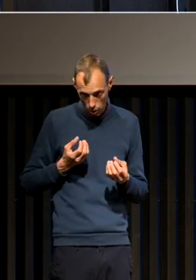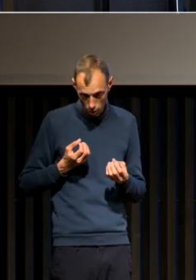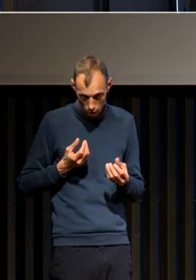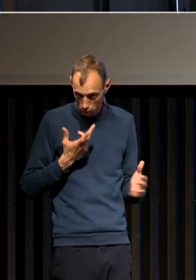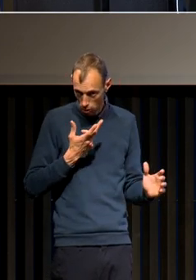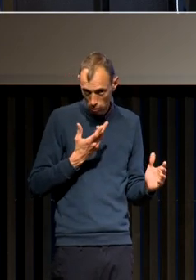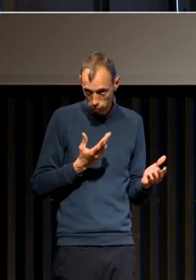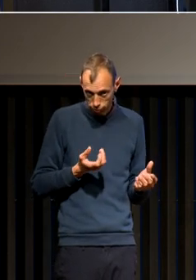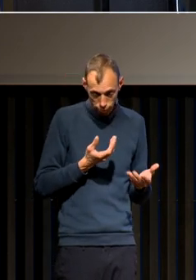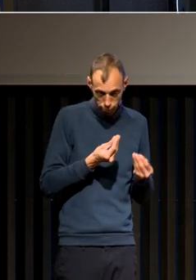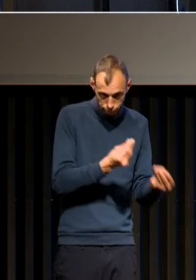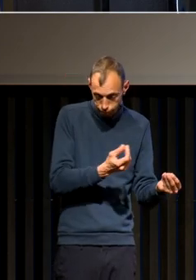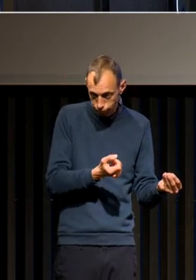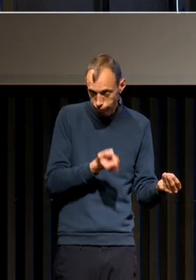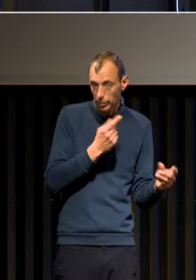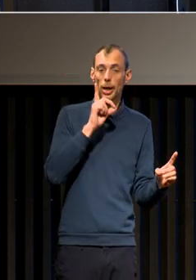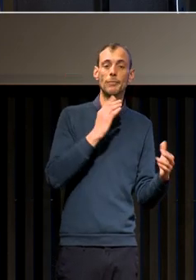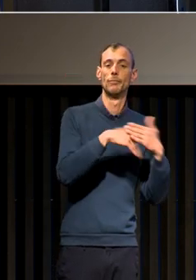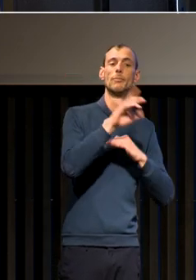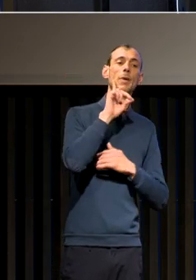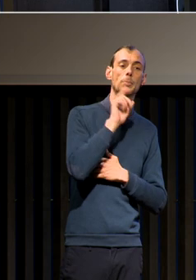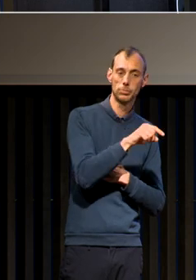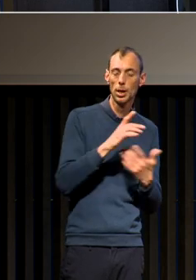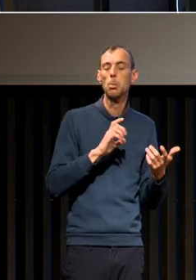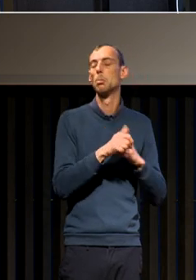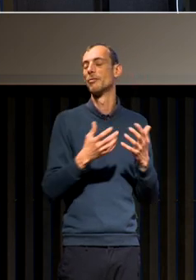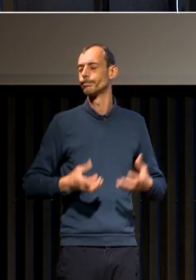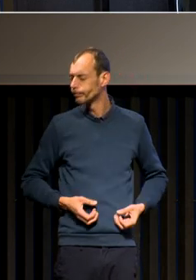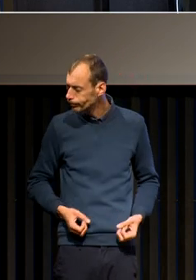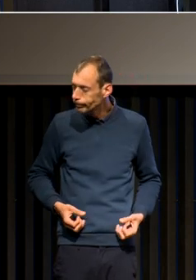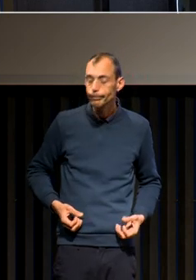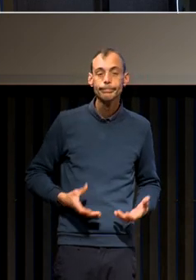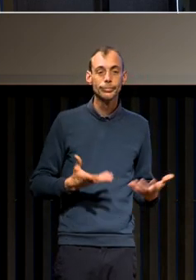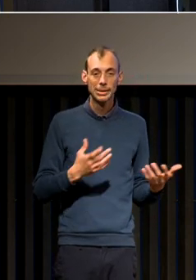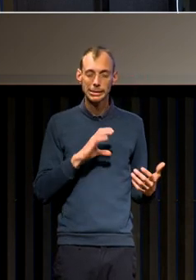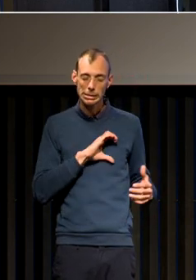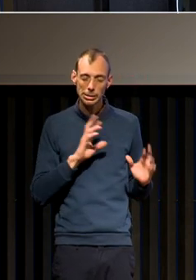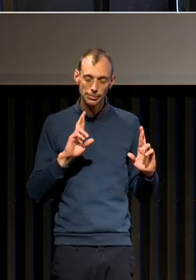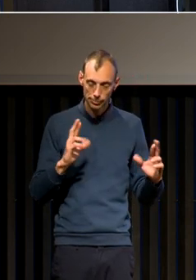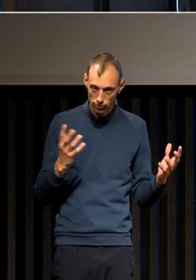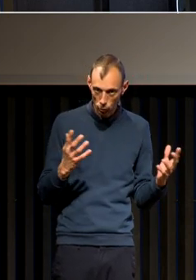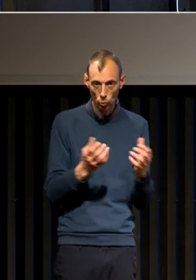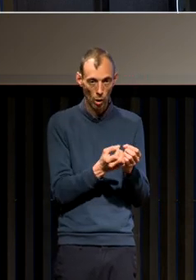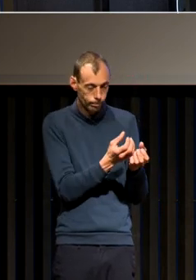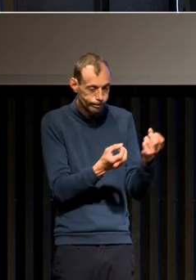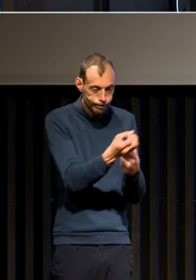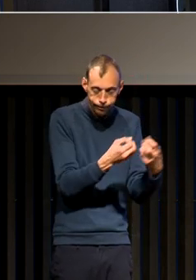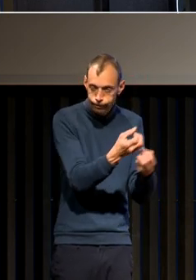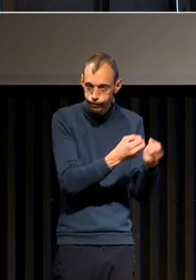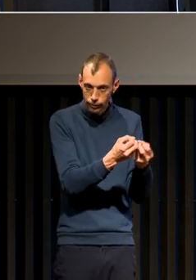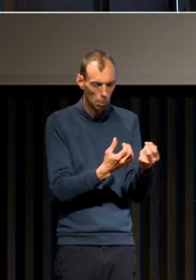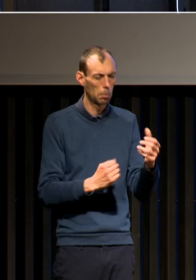de manière à obtenir un maximum de follicules à la surface des